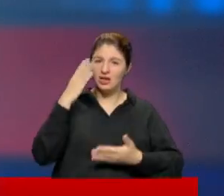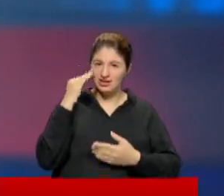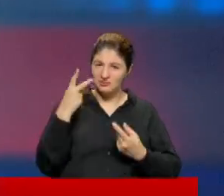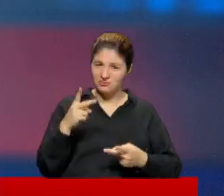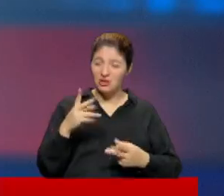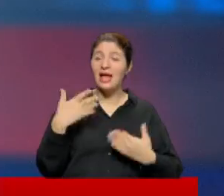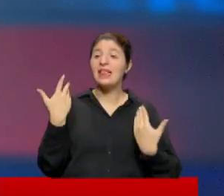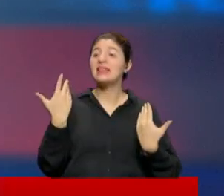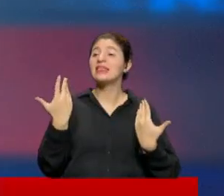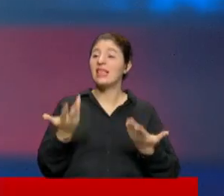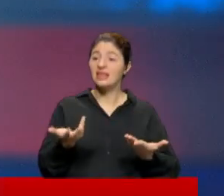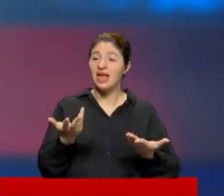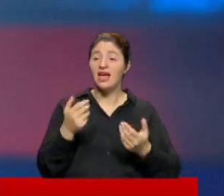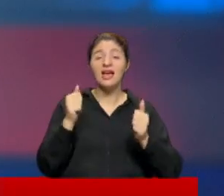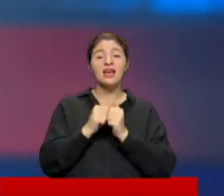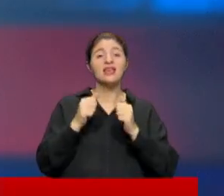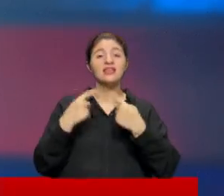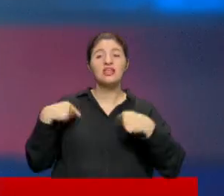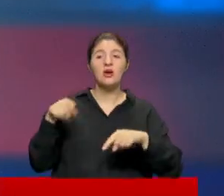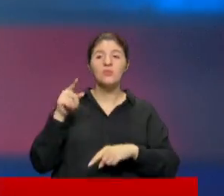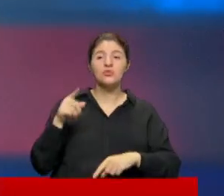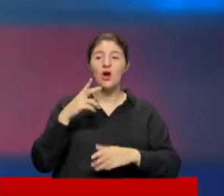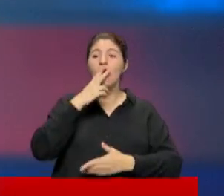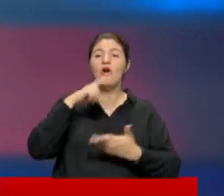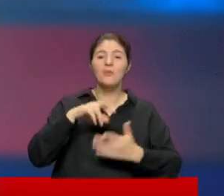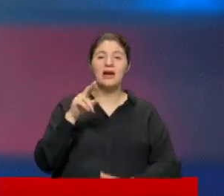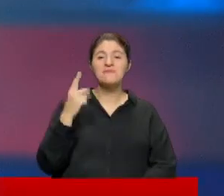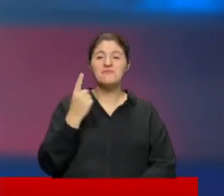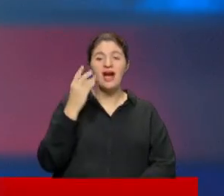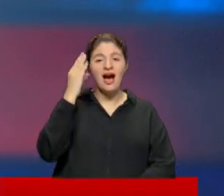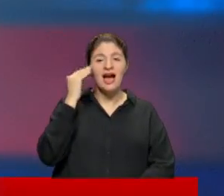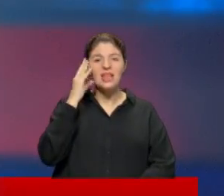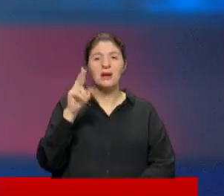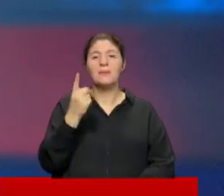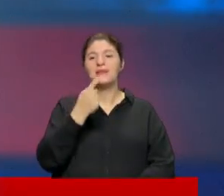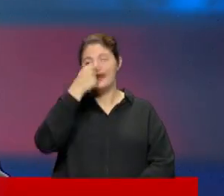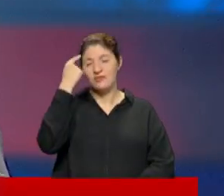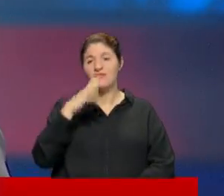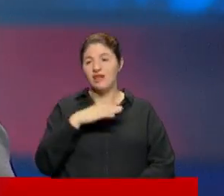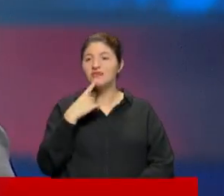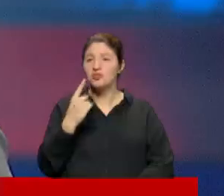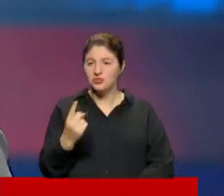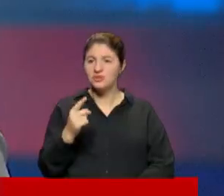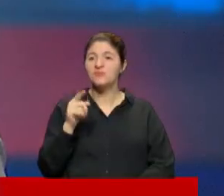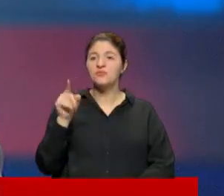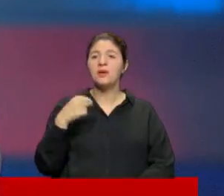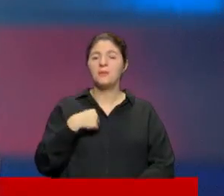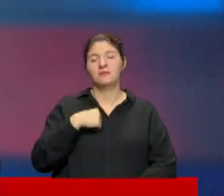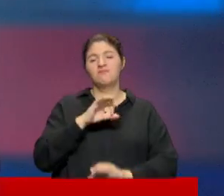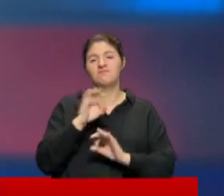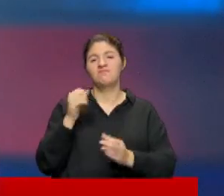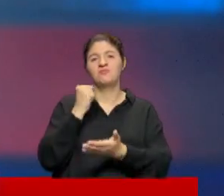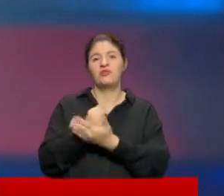anlayabiliyor ne de yanındakilerin bundan okuma gibi bir anlama gibi bir imkanı var demiştim bu bizi teyit